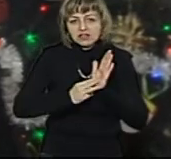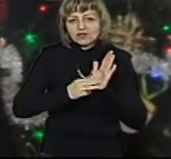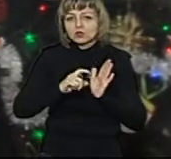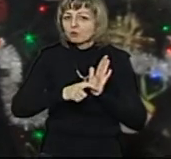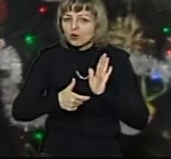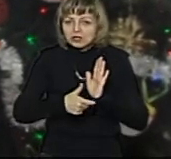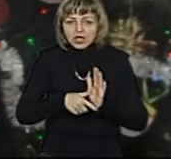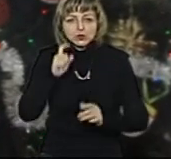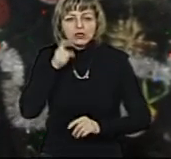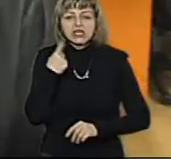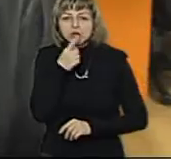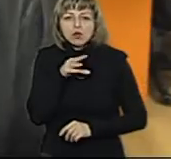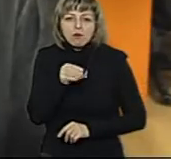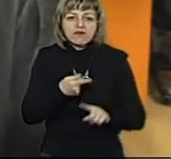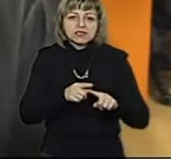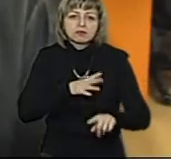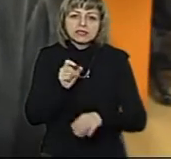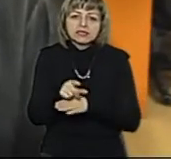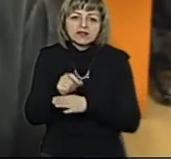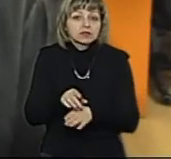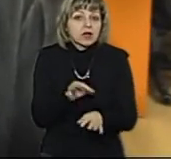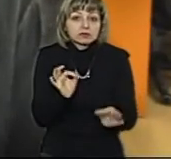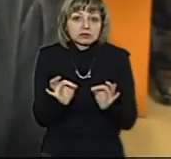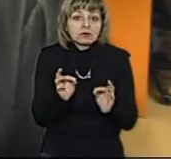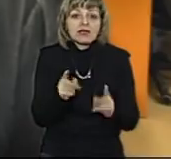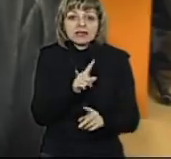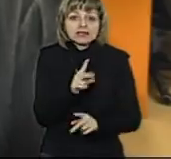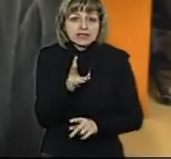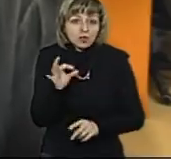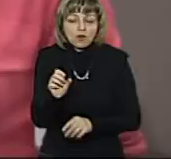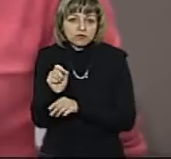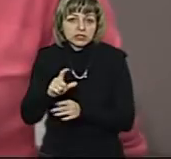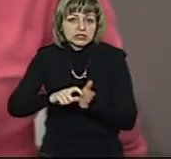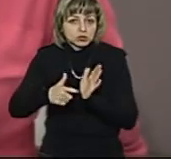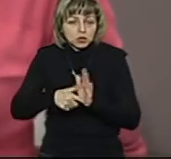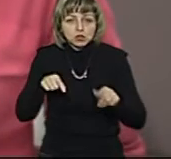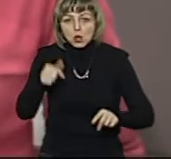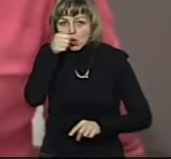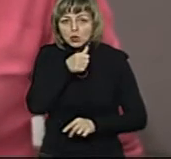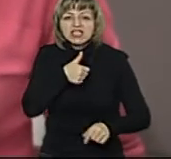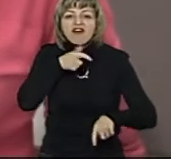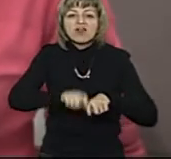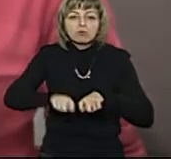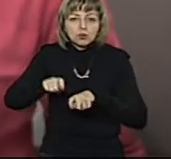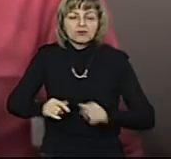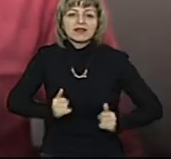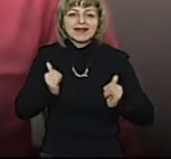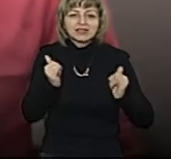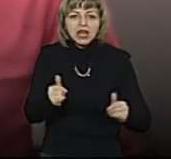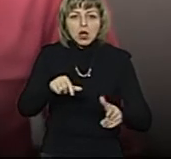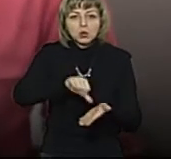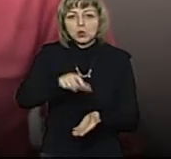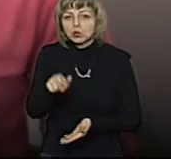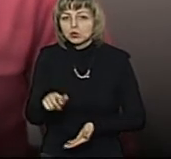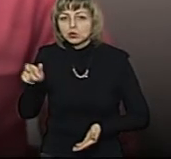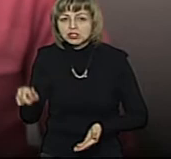класу. З української мови це були завдання повноцінні ЗНО 11 класу. Цьогоріч випробування для